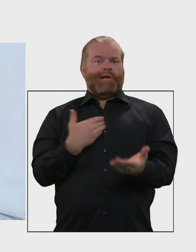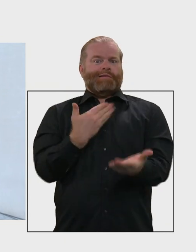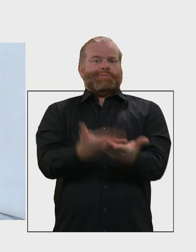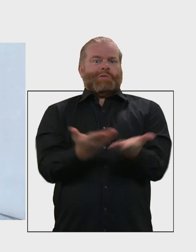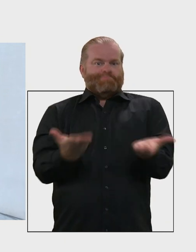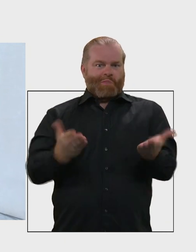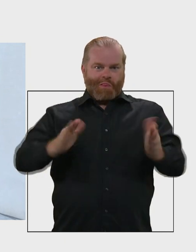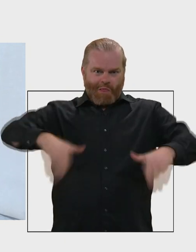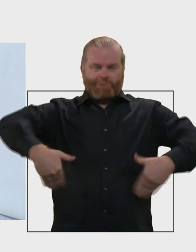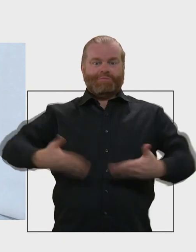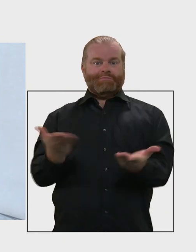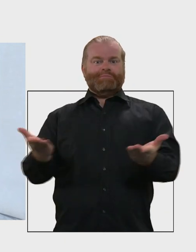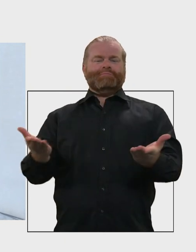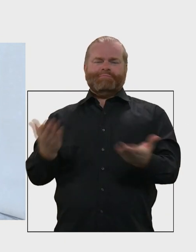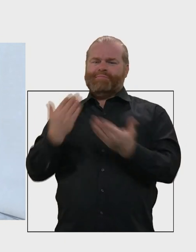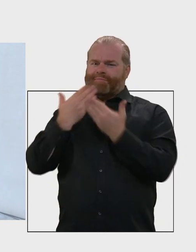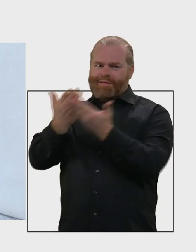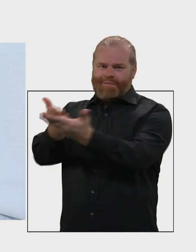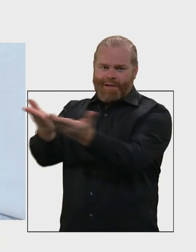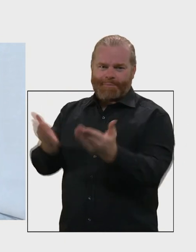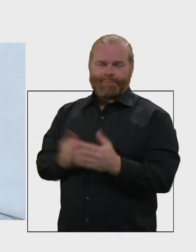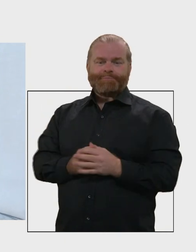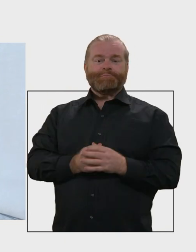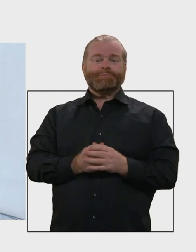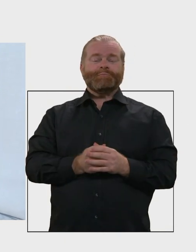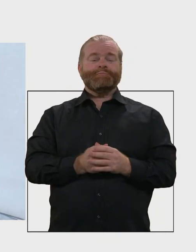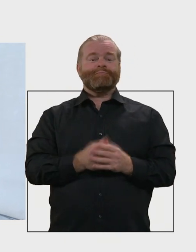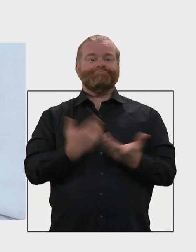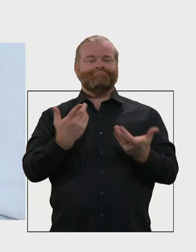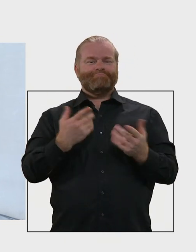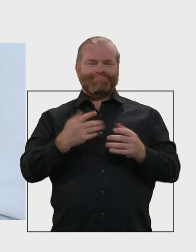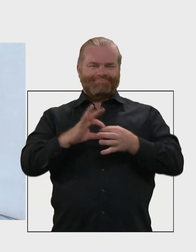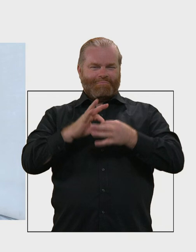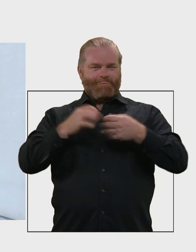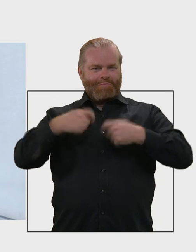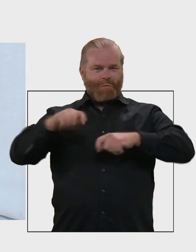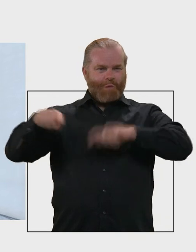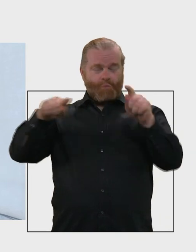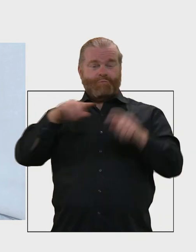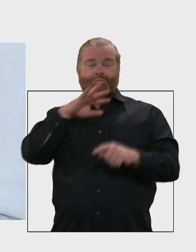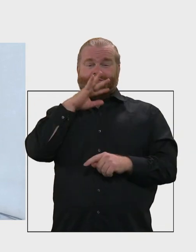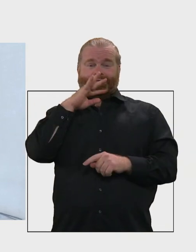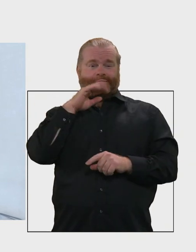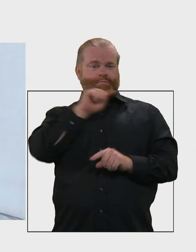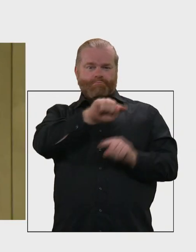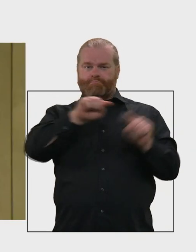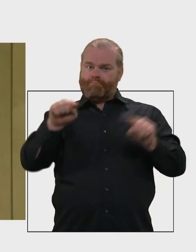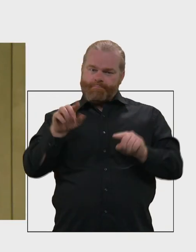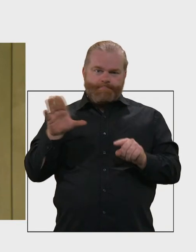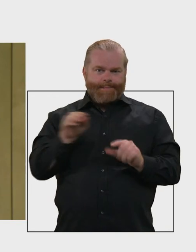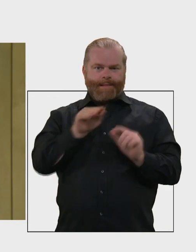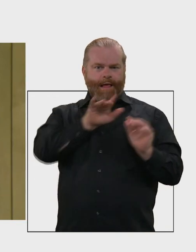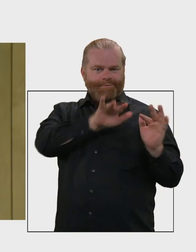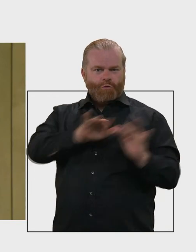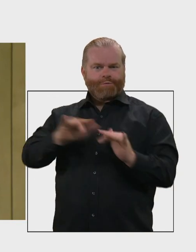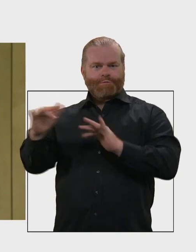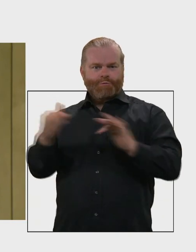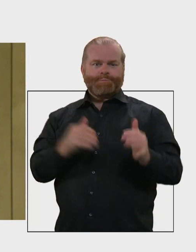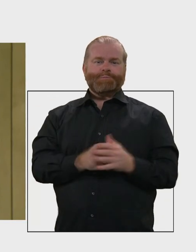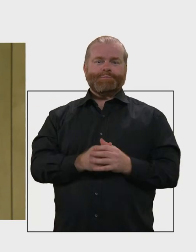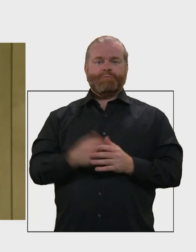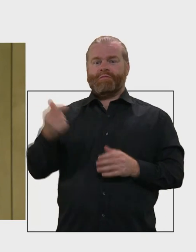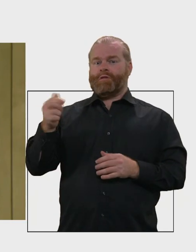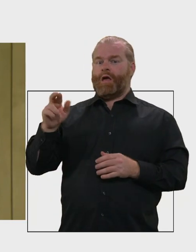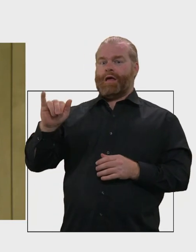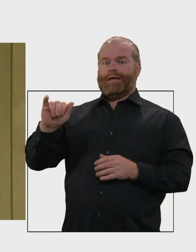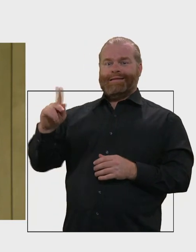auch an Tarek Ibrahim, der hier dafür gesorgt hat, dass es wenig bauliche Barrieren im Haus gibt und man sich hier, egal ob man mit dem Buggy